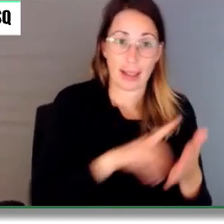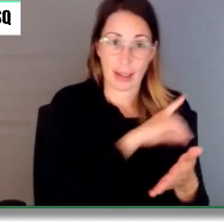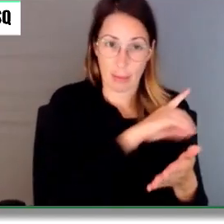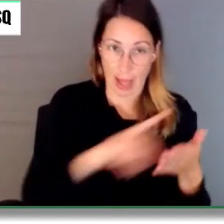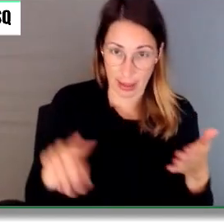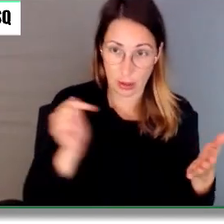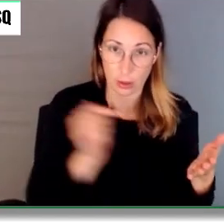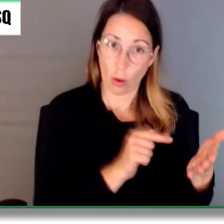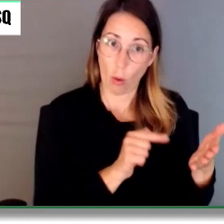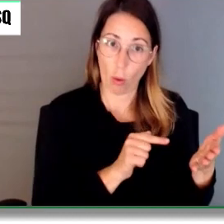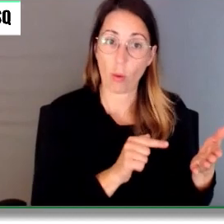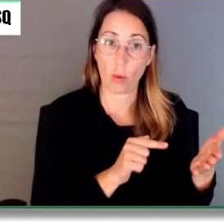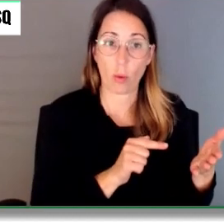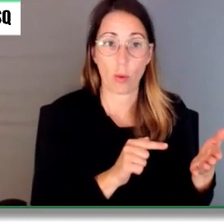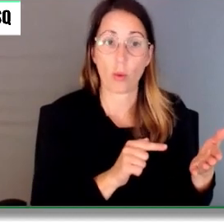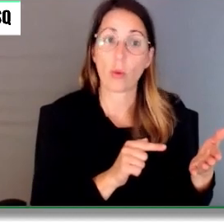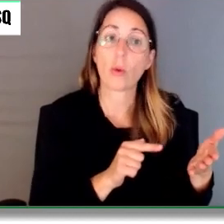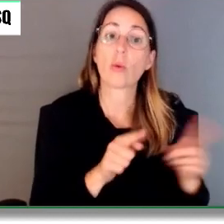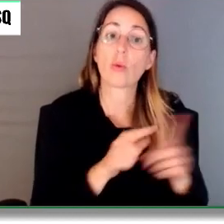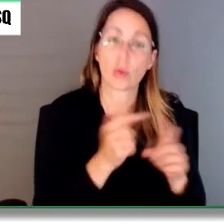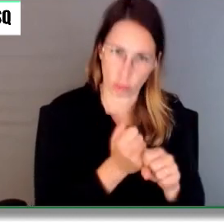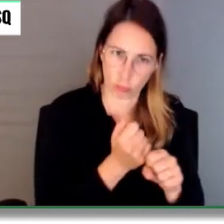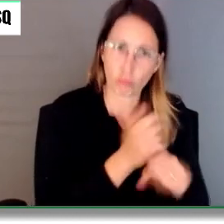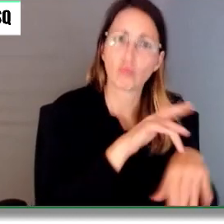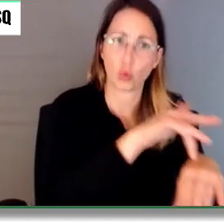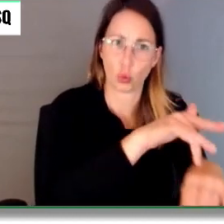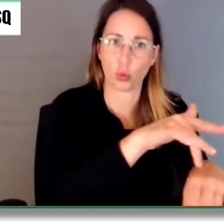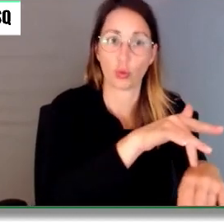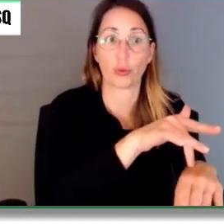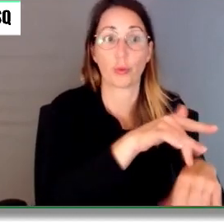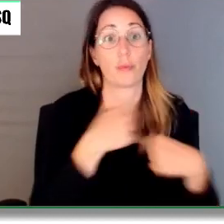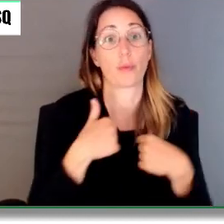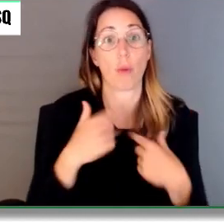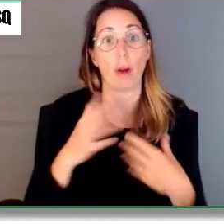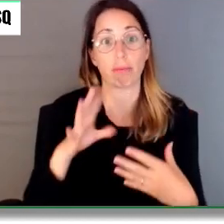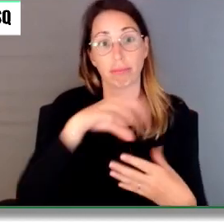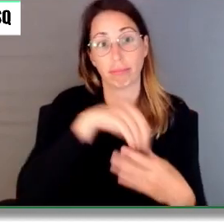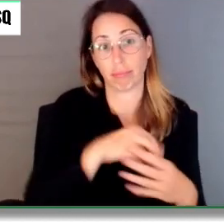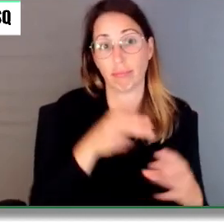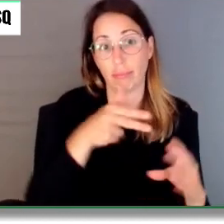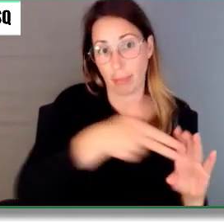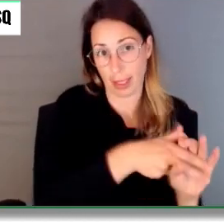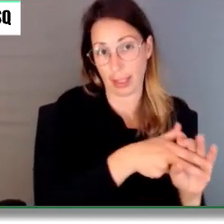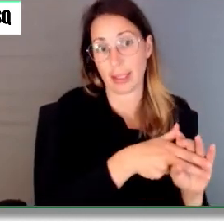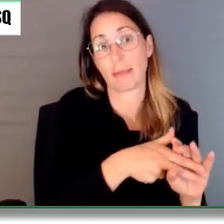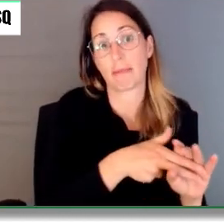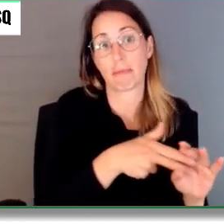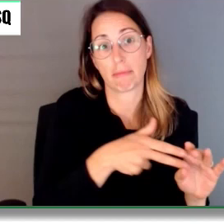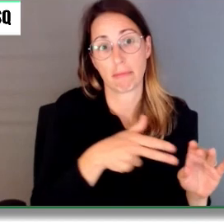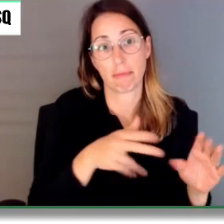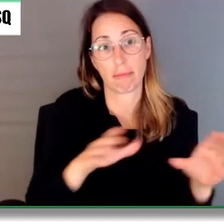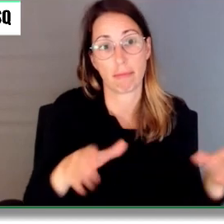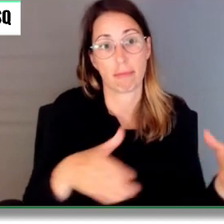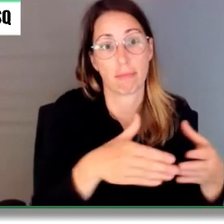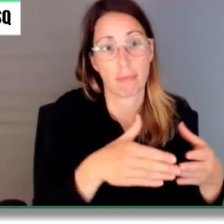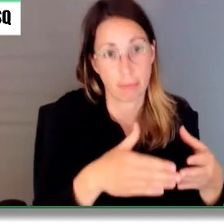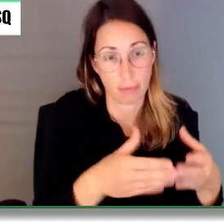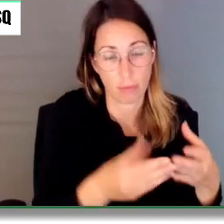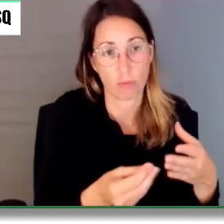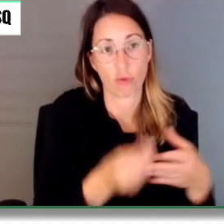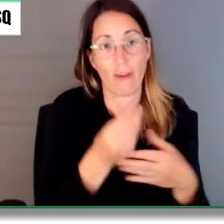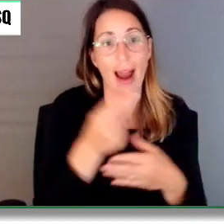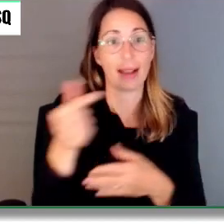son mise en œuvre, eh bien là, je faisais partie du Conseil de la Nouvelle-Galles du Sud où nous